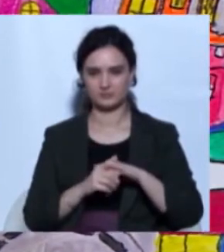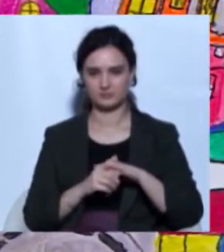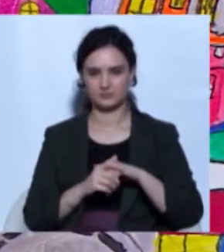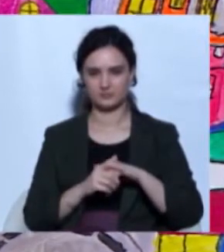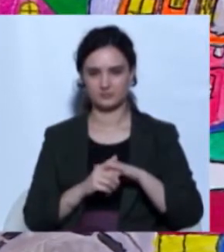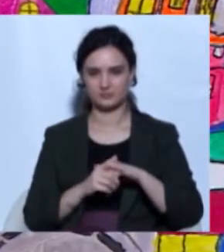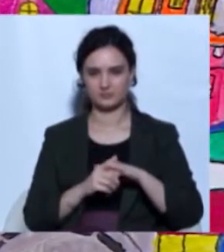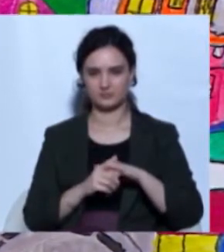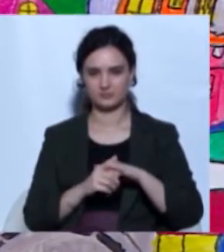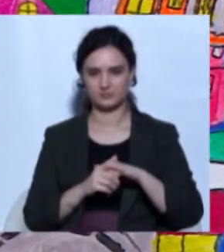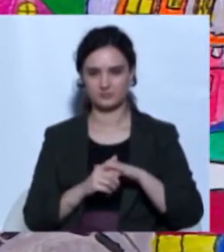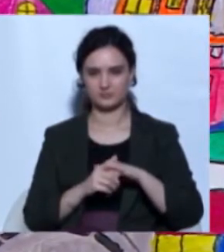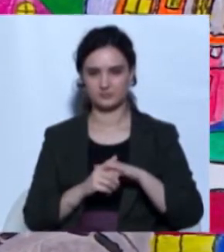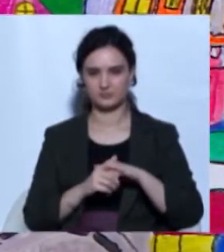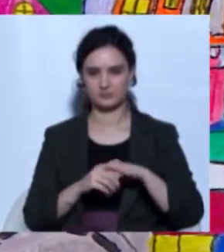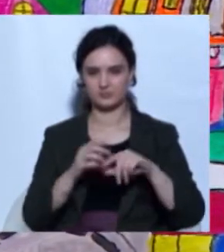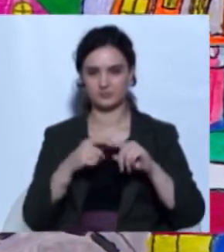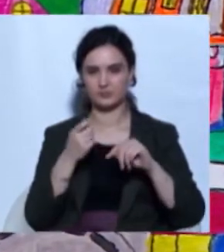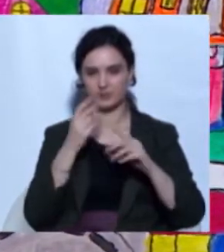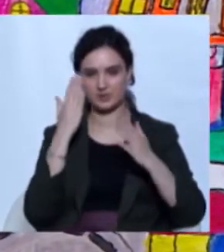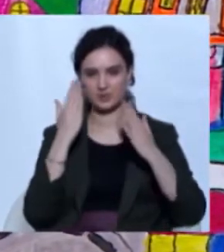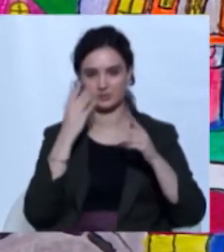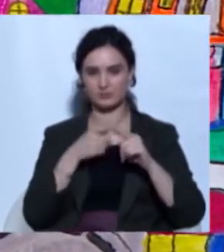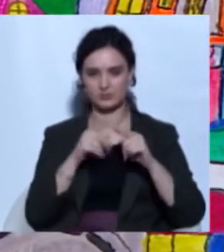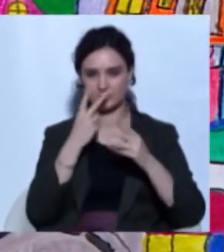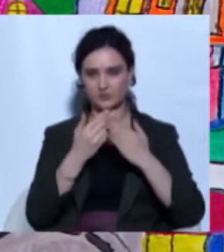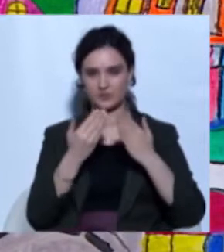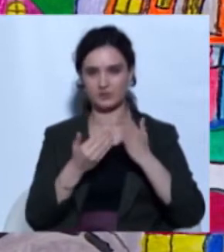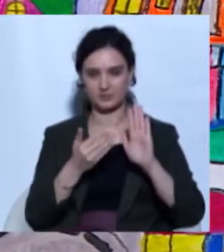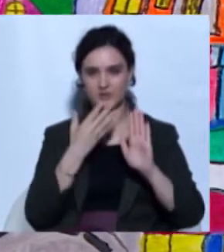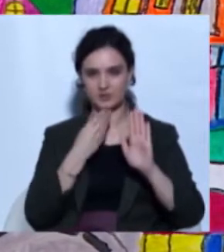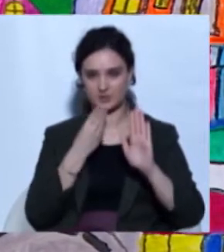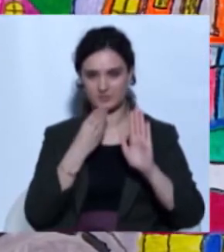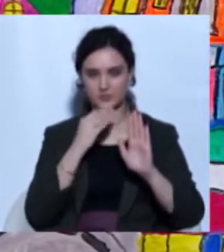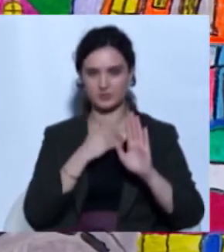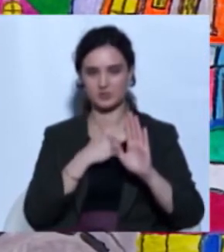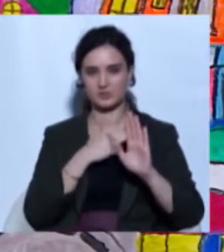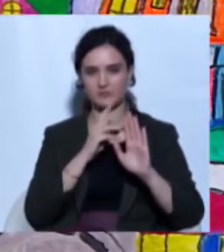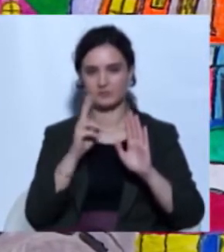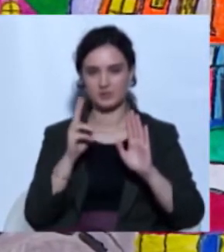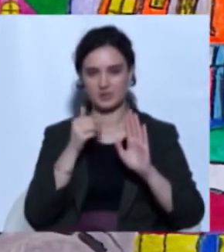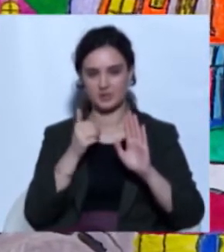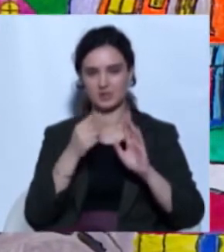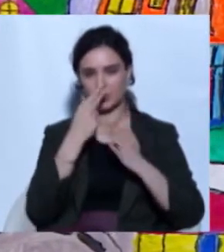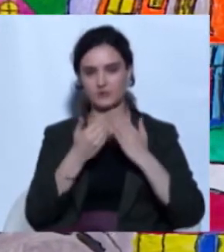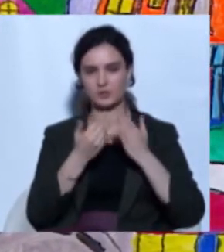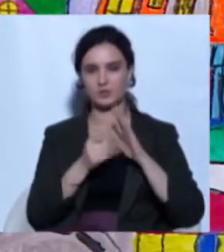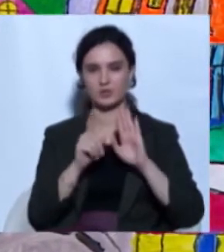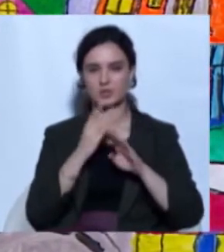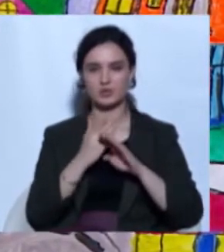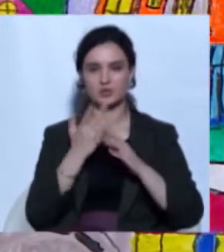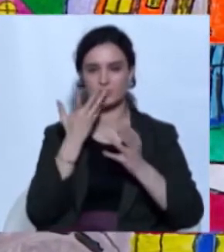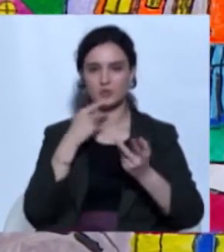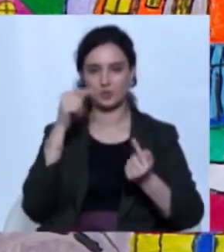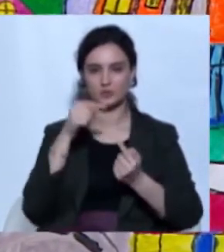წესიცით როგორ ის არის, გარდა იმისა რომ ცოტა სახალისო საჩვენებლათაც, როცა გინდა ვინმეს კარგად აჩვენო რა არის